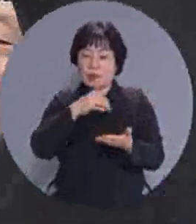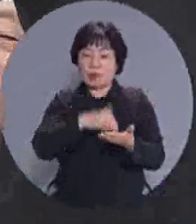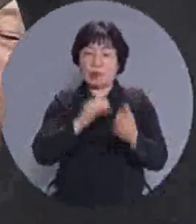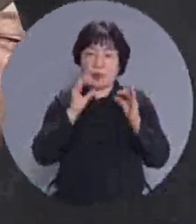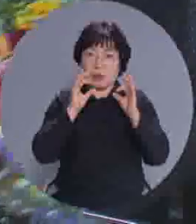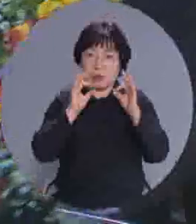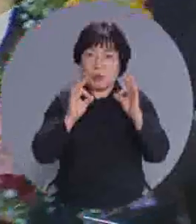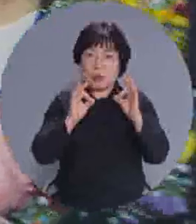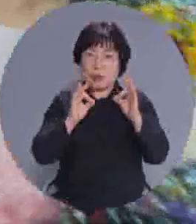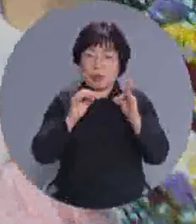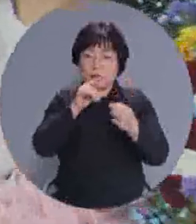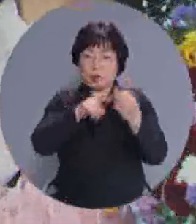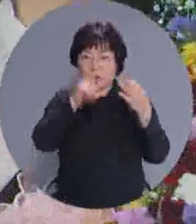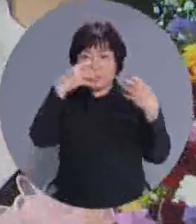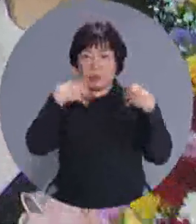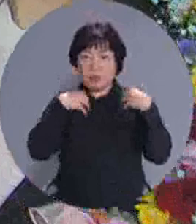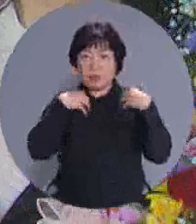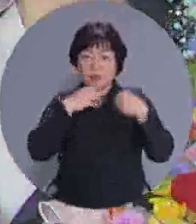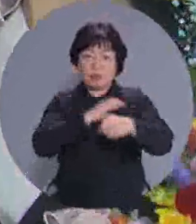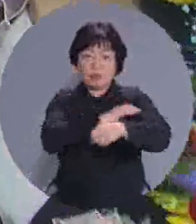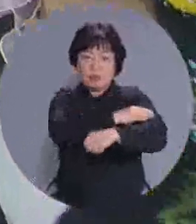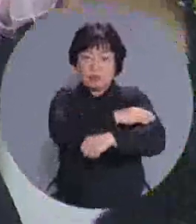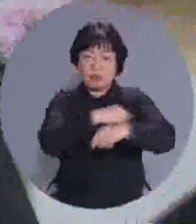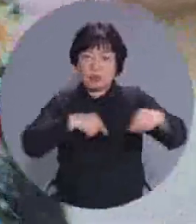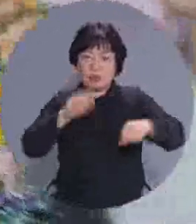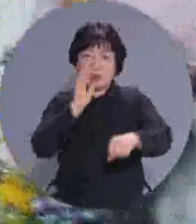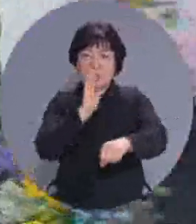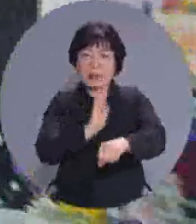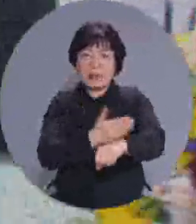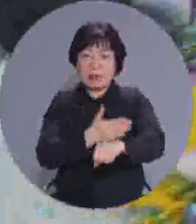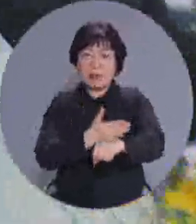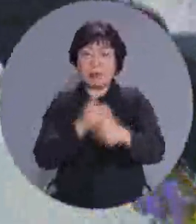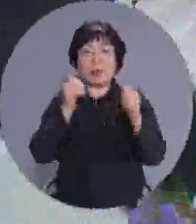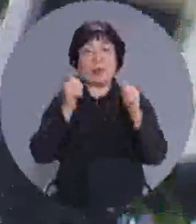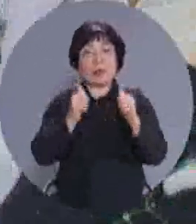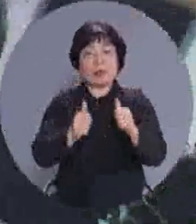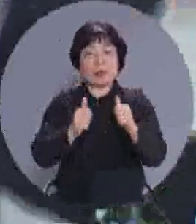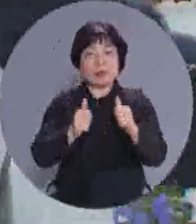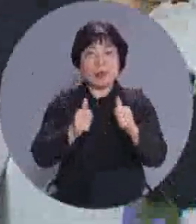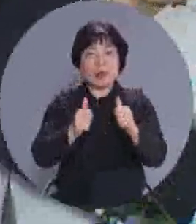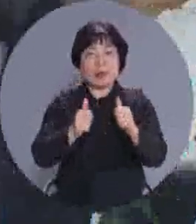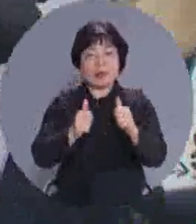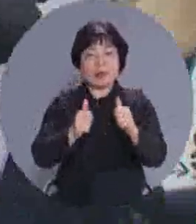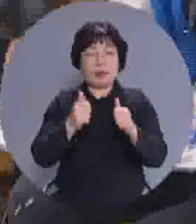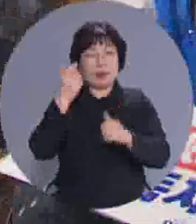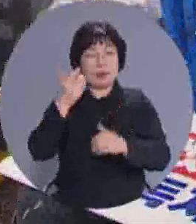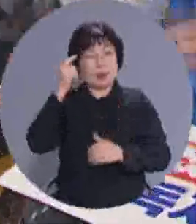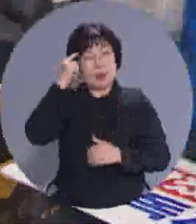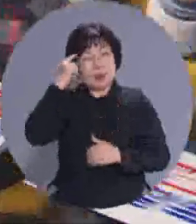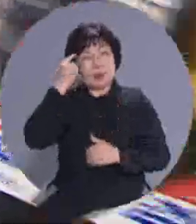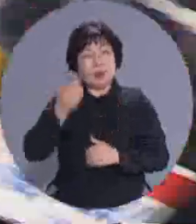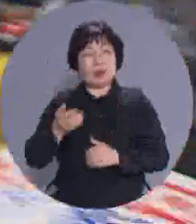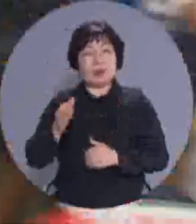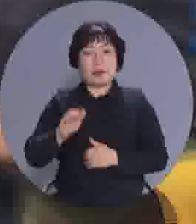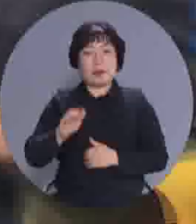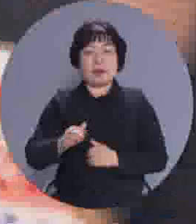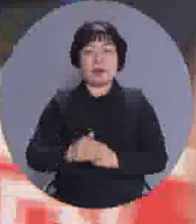보면 윤석열 정권의 폭주와 무능, 경제 실패에 대한 지역민들의 압도적인 지지로